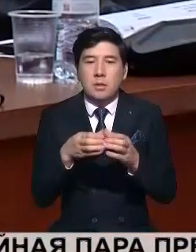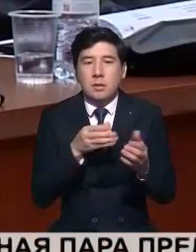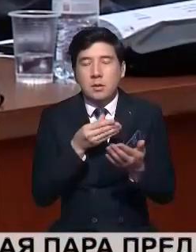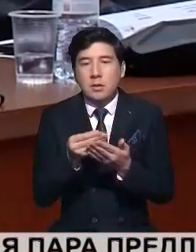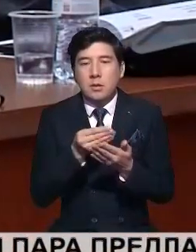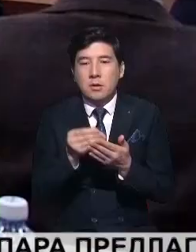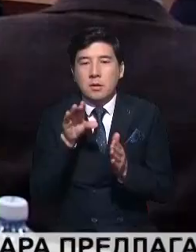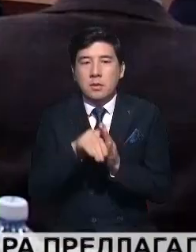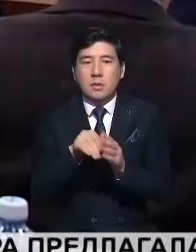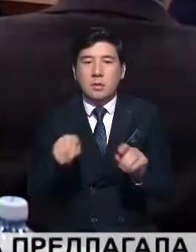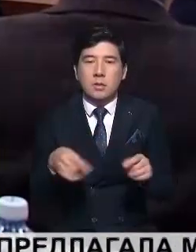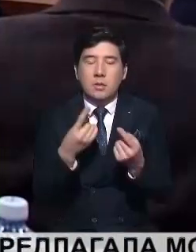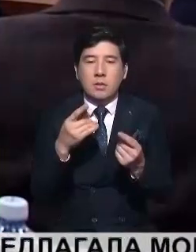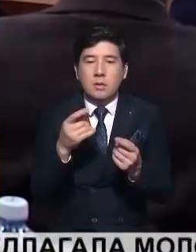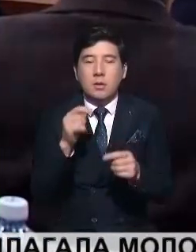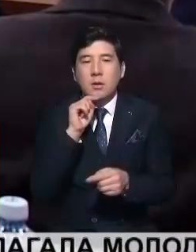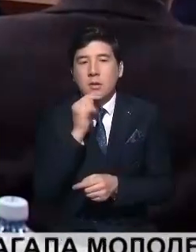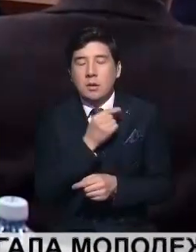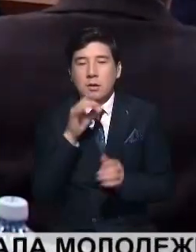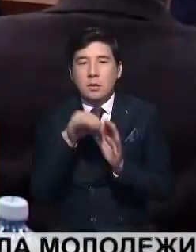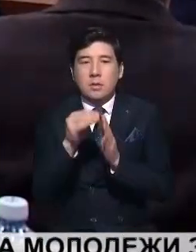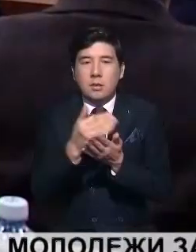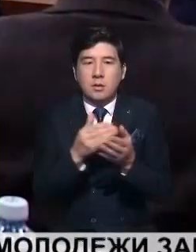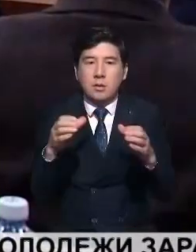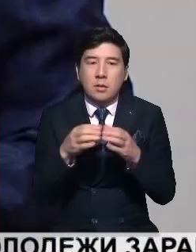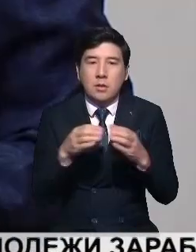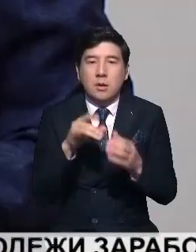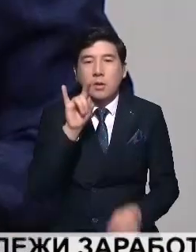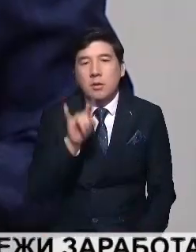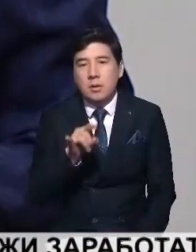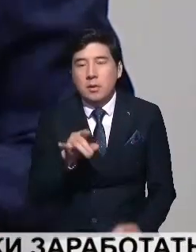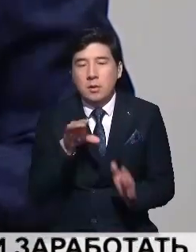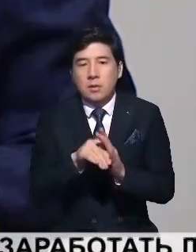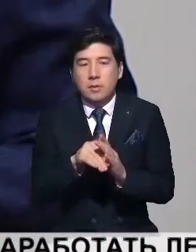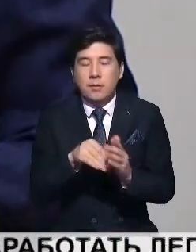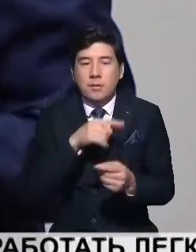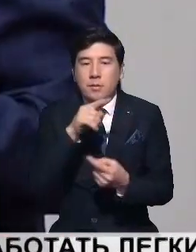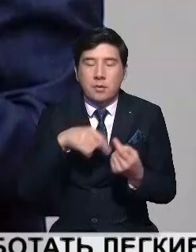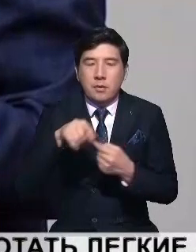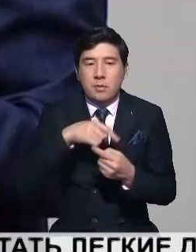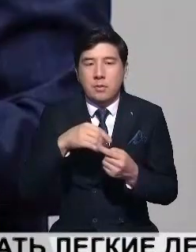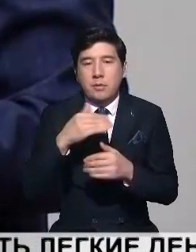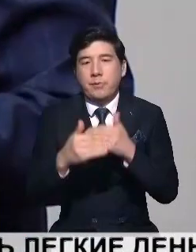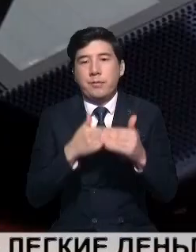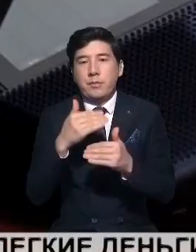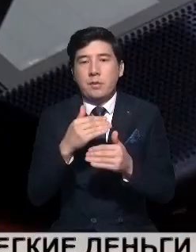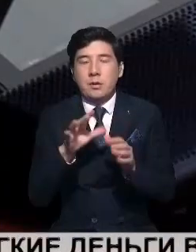интегрировать с реальными секторами экономики через программу «Единое окно», а также поддержать финансовое развитие венчурного